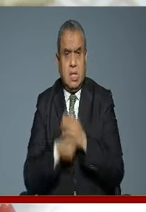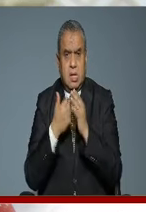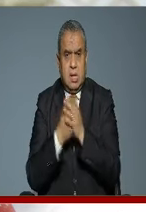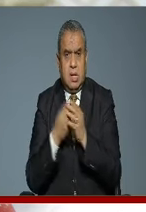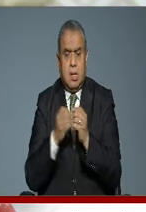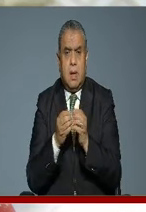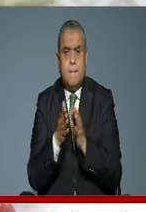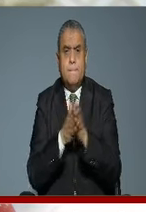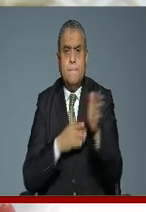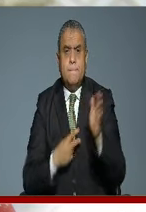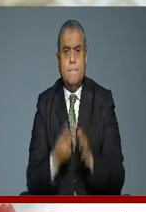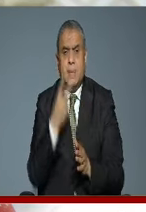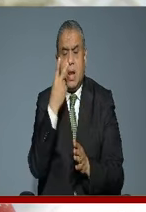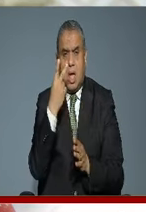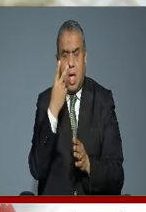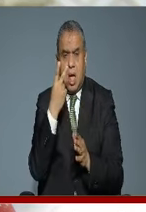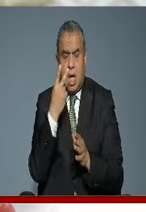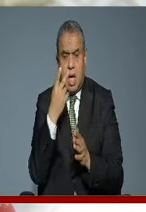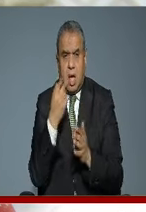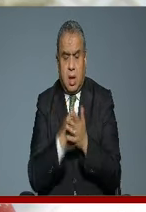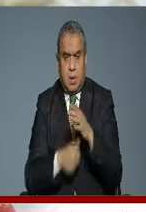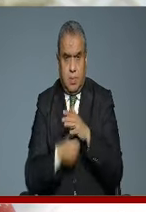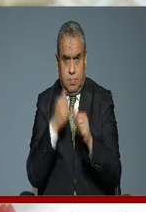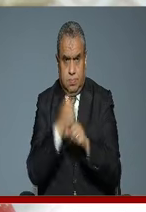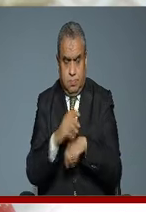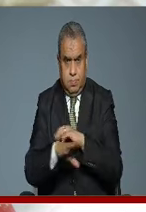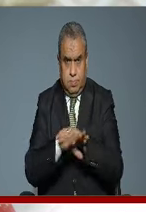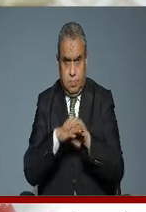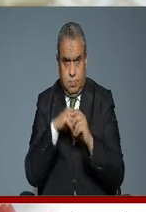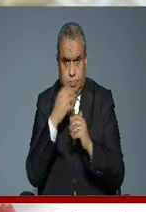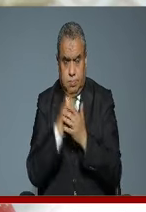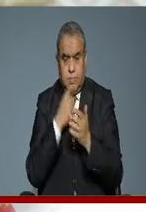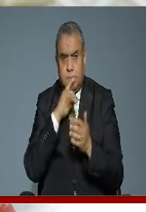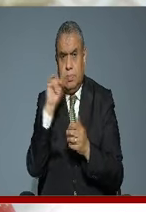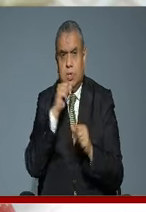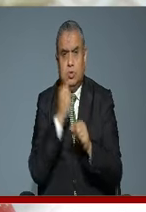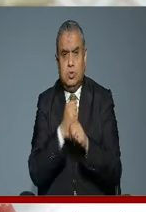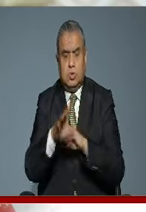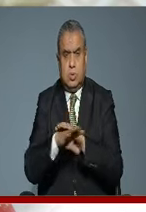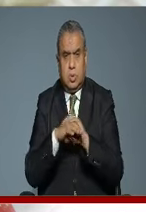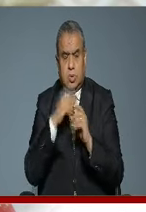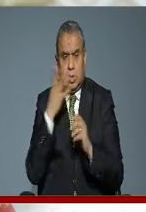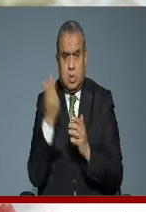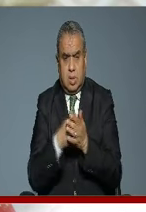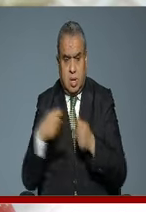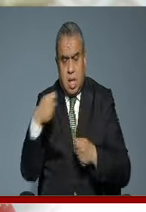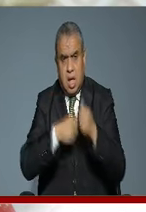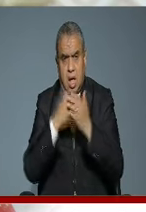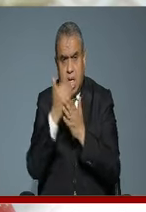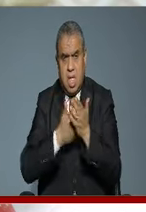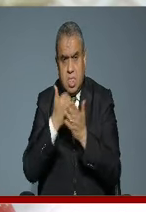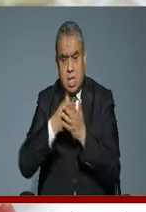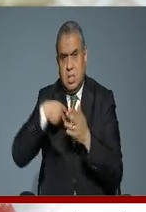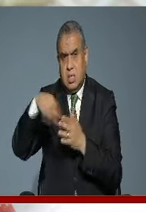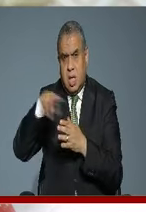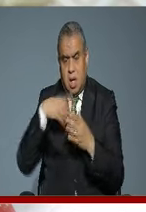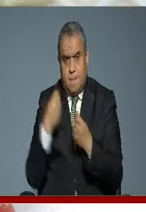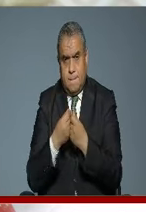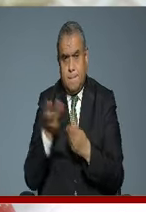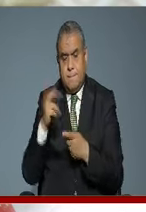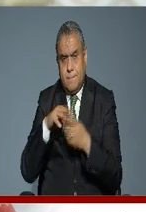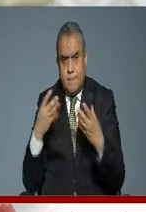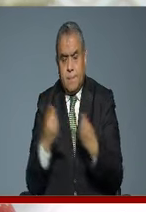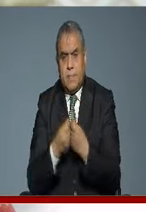بمليارين فهو قليل جدا بالنظر إلى أهمية اقتصاد البلدين وحتى حجم